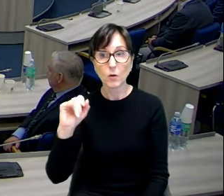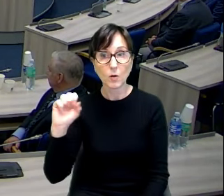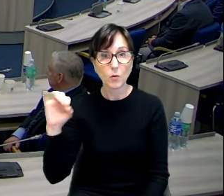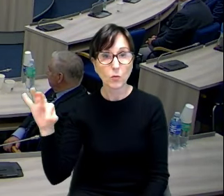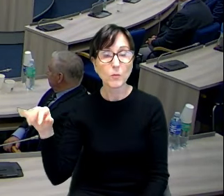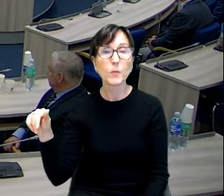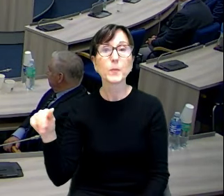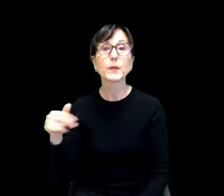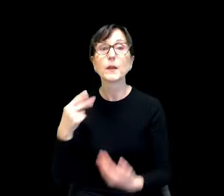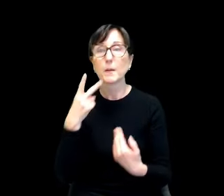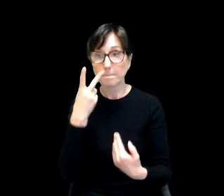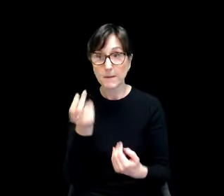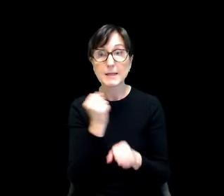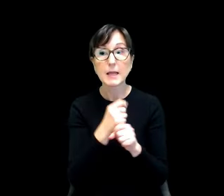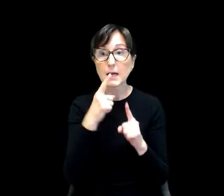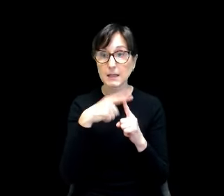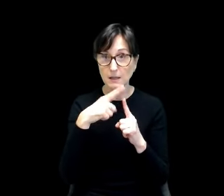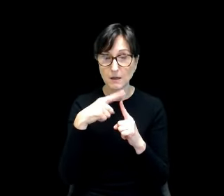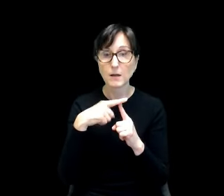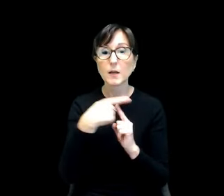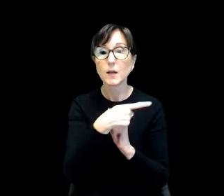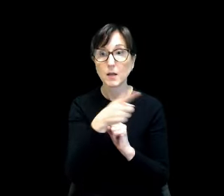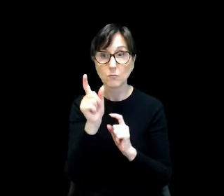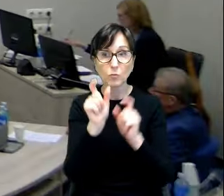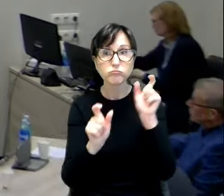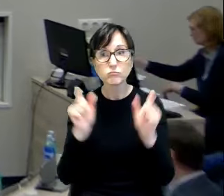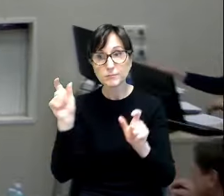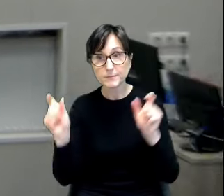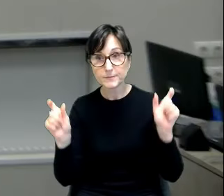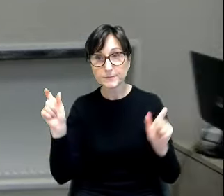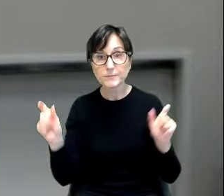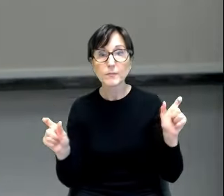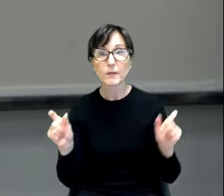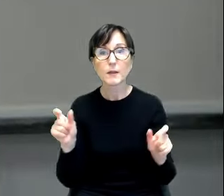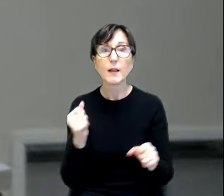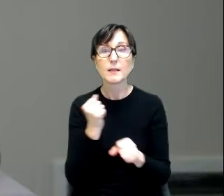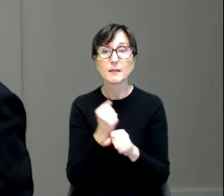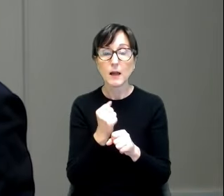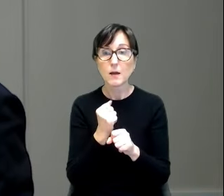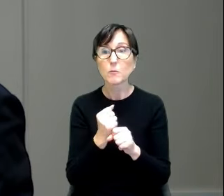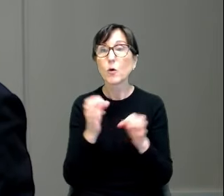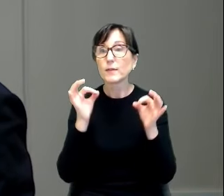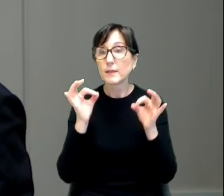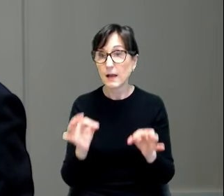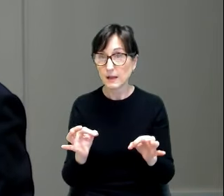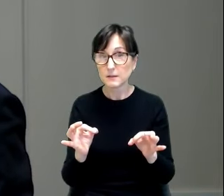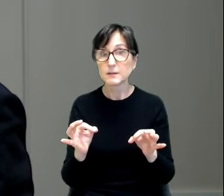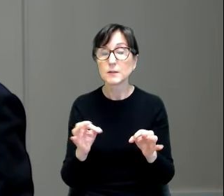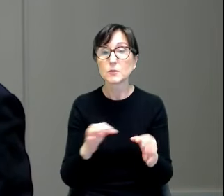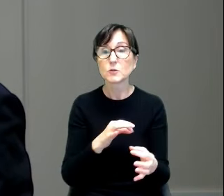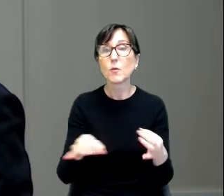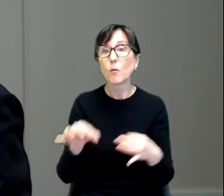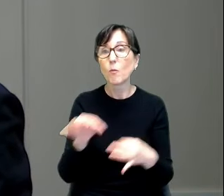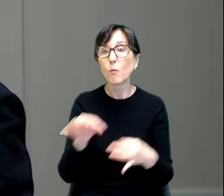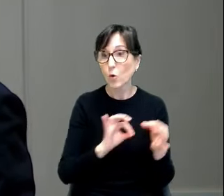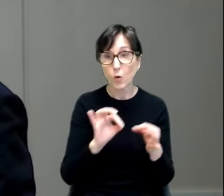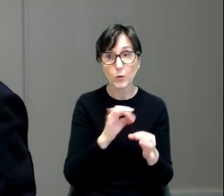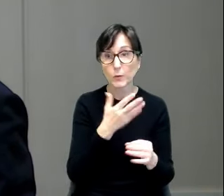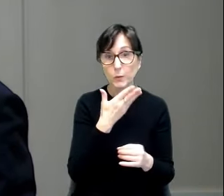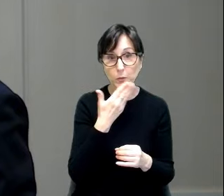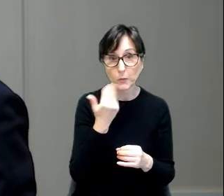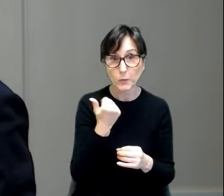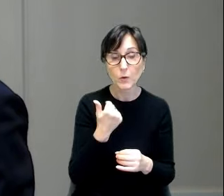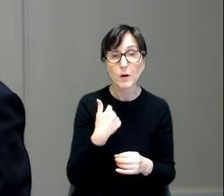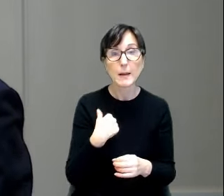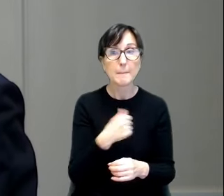tarybos nariai nedažnai teikia teisės aktų projektus mes esame tiktai tie kurie reaguojam arba taisom tai ką